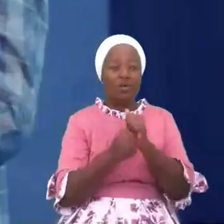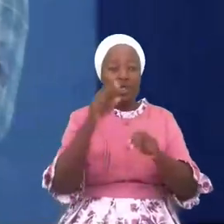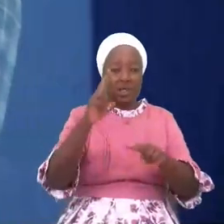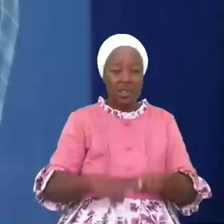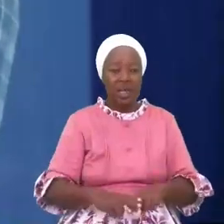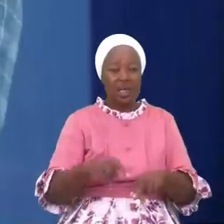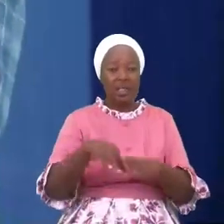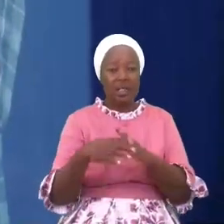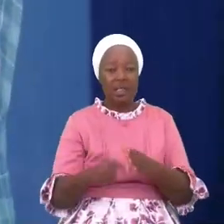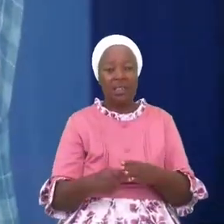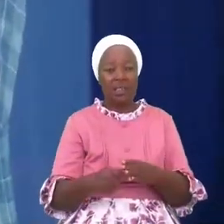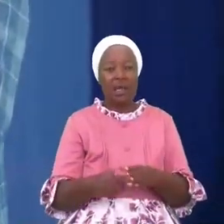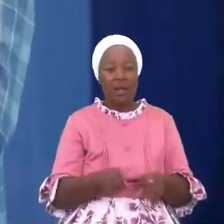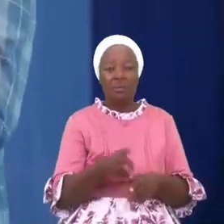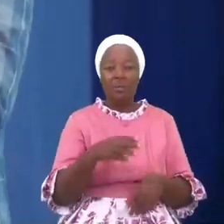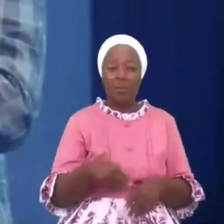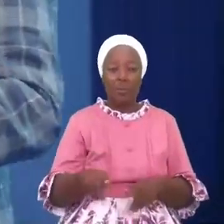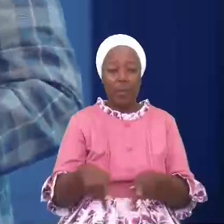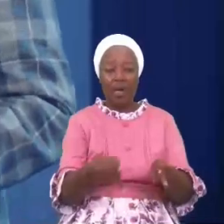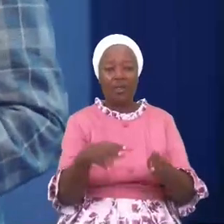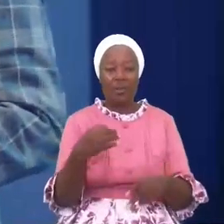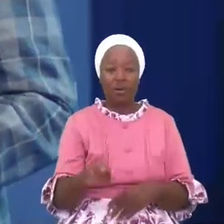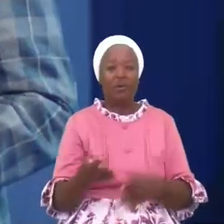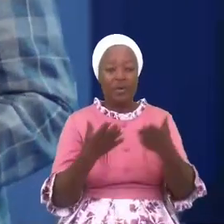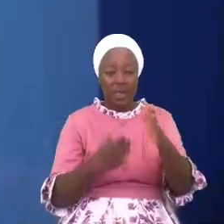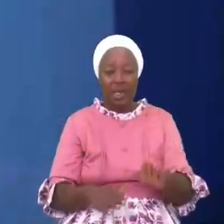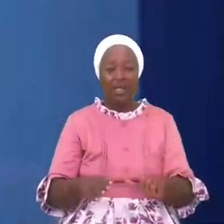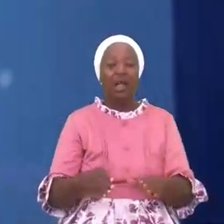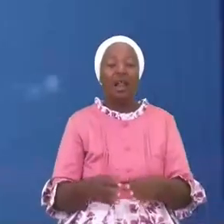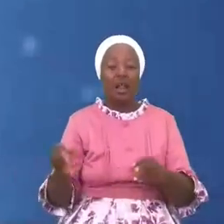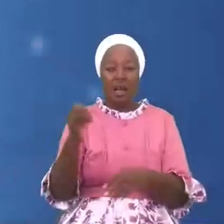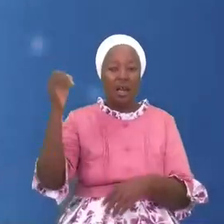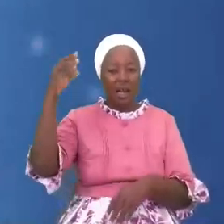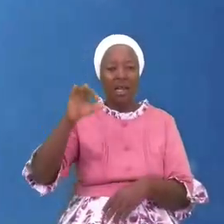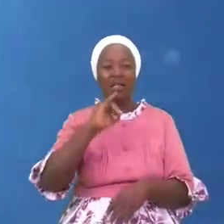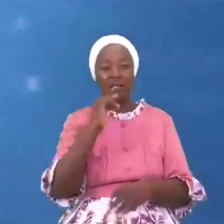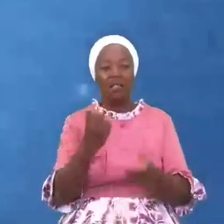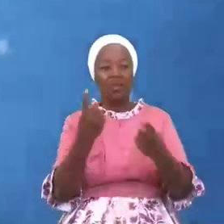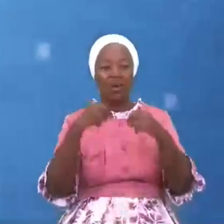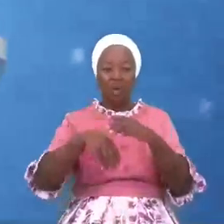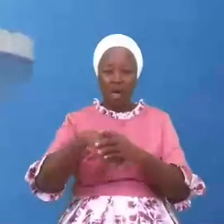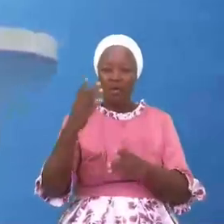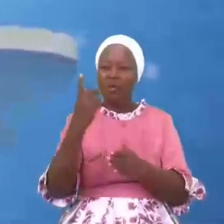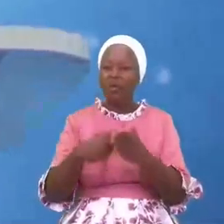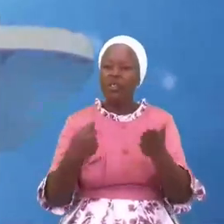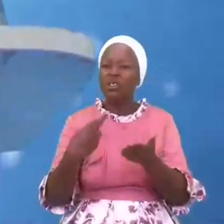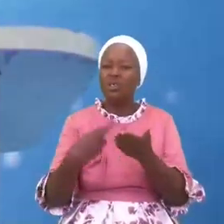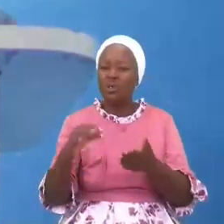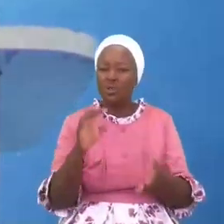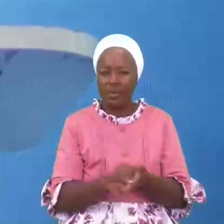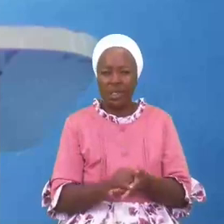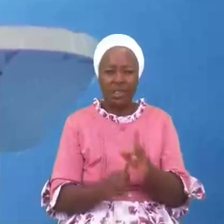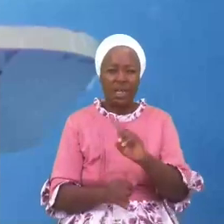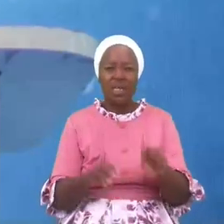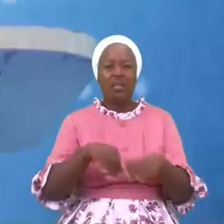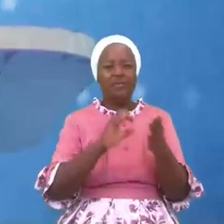Et sur ceux qui étaient assis dans la région, l'ombre de la mort, la lumière s'est levée. Quel est le résultat? Verset